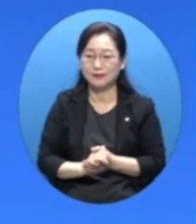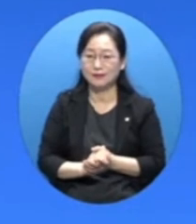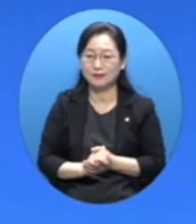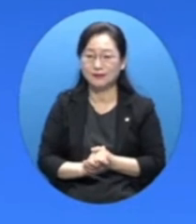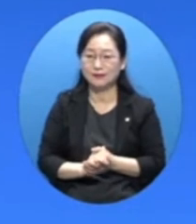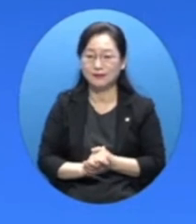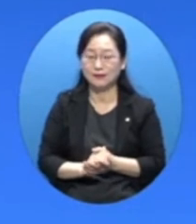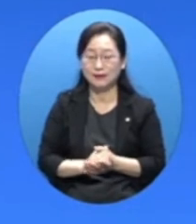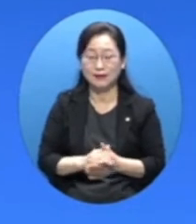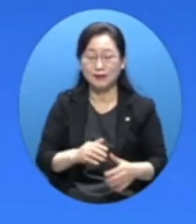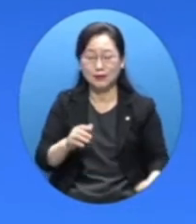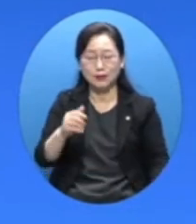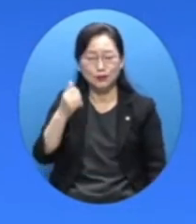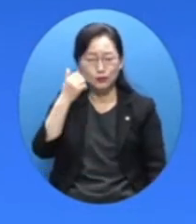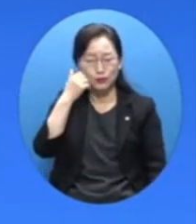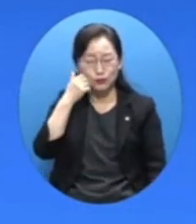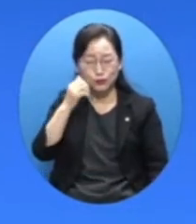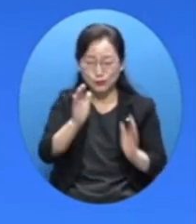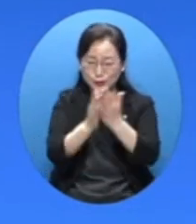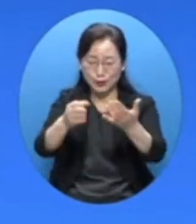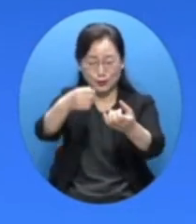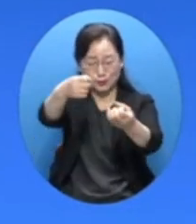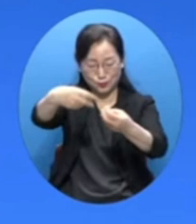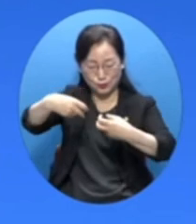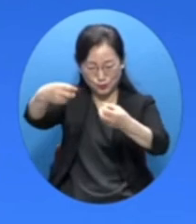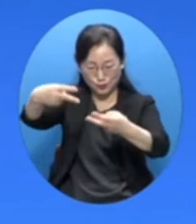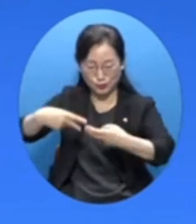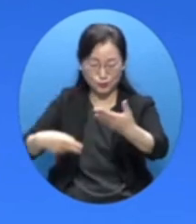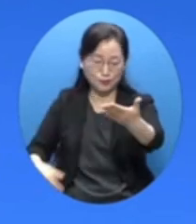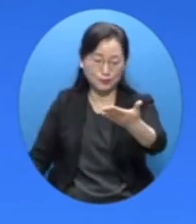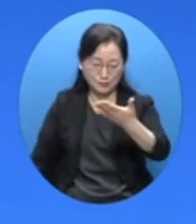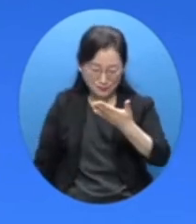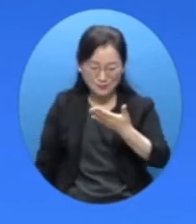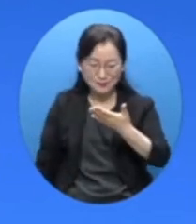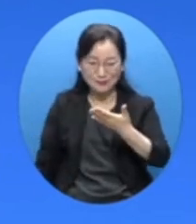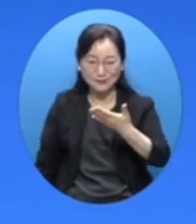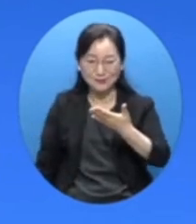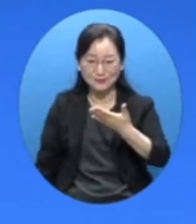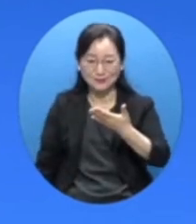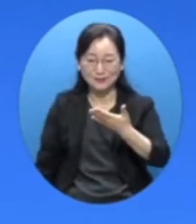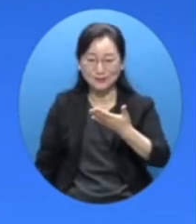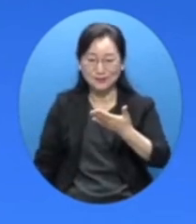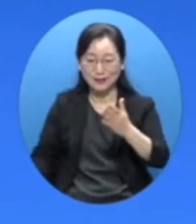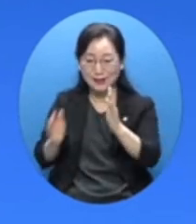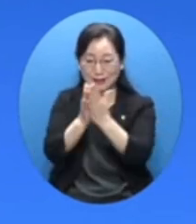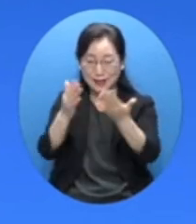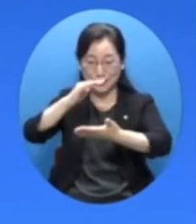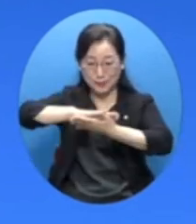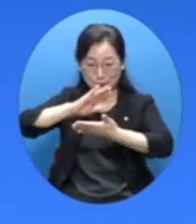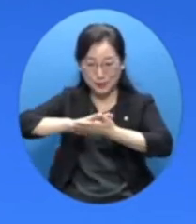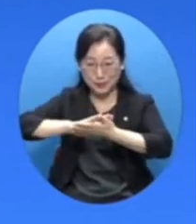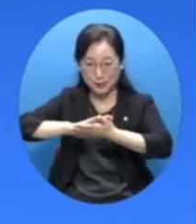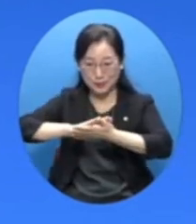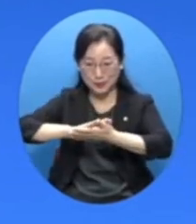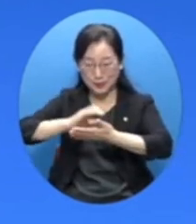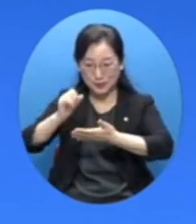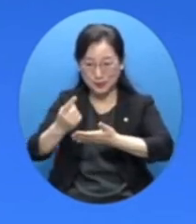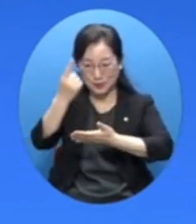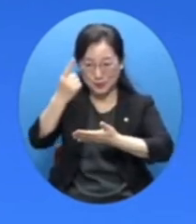저에게 여러분들이 책을 보내고 있습니다 책을 출간하자마자 목사님이